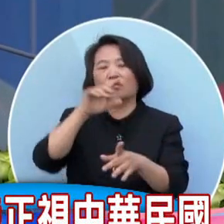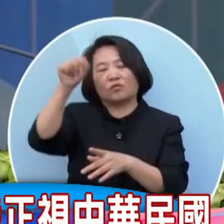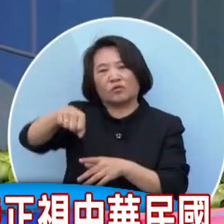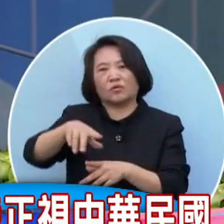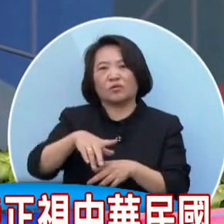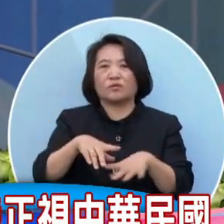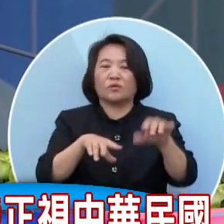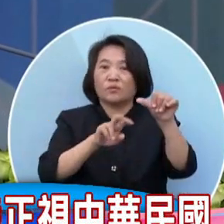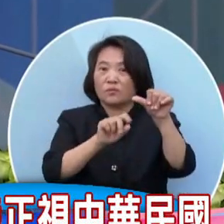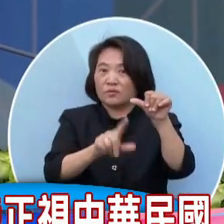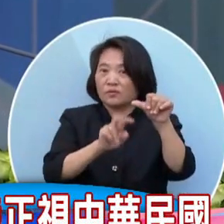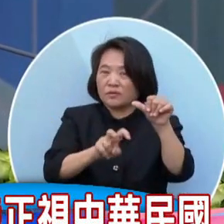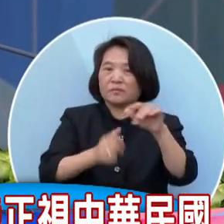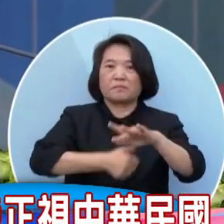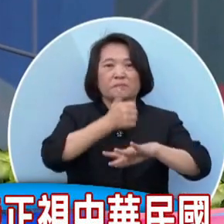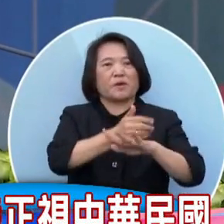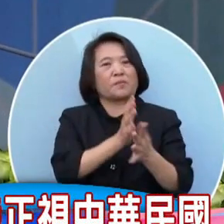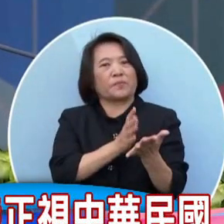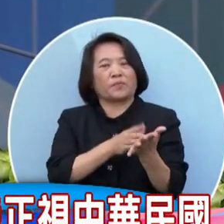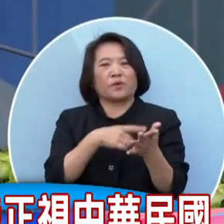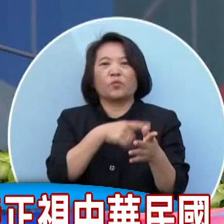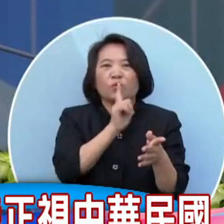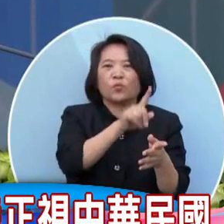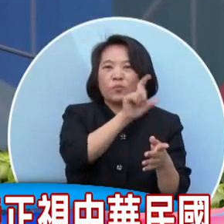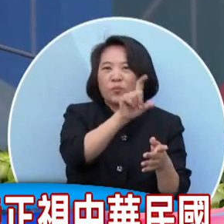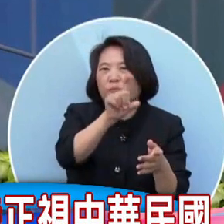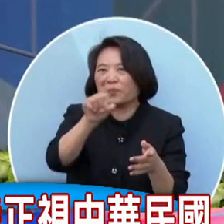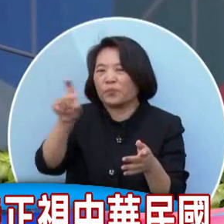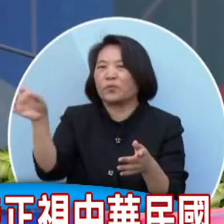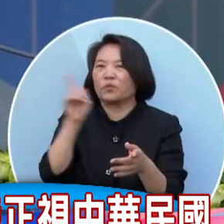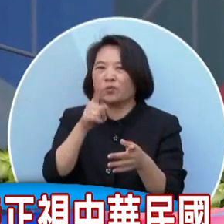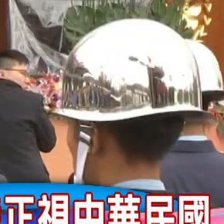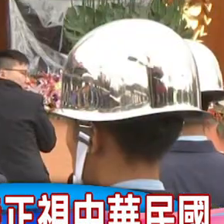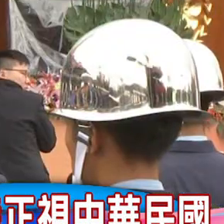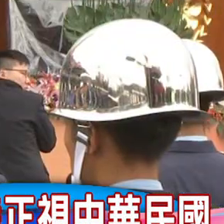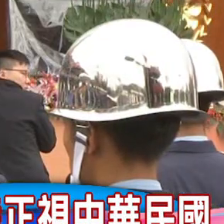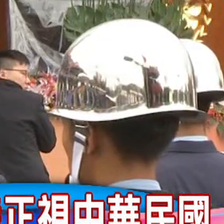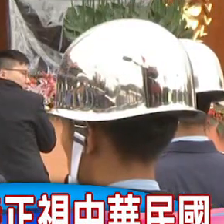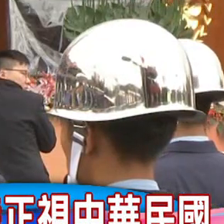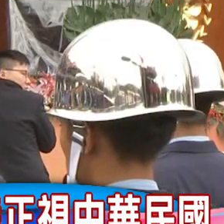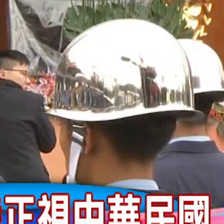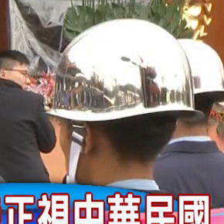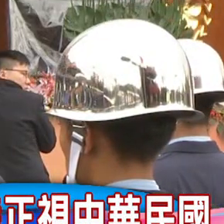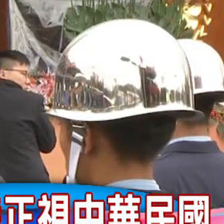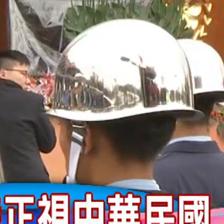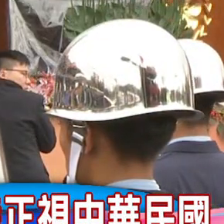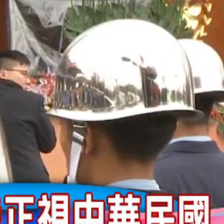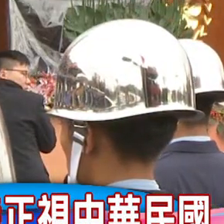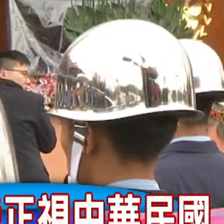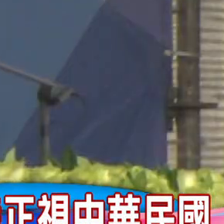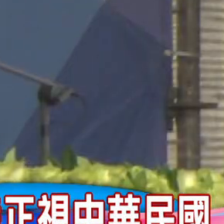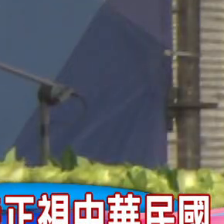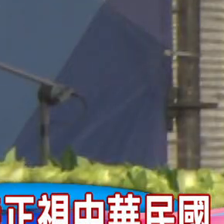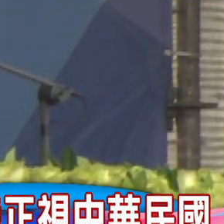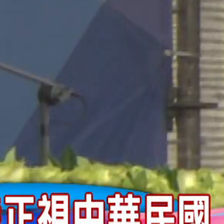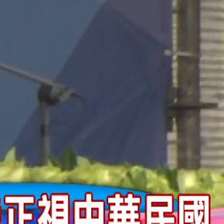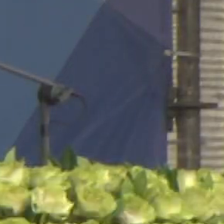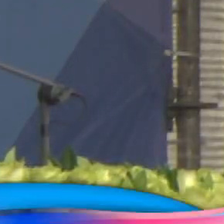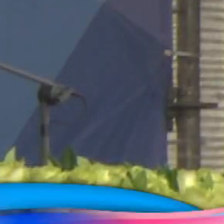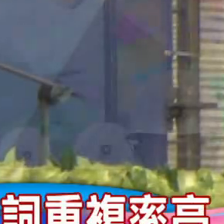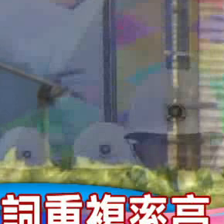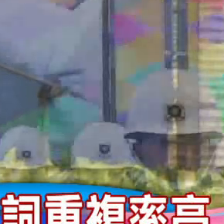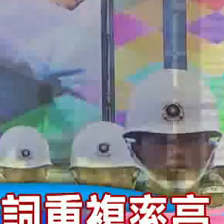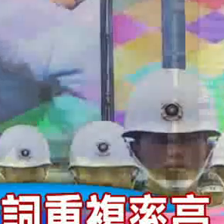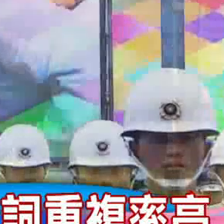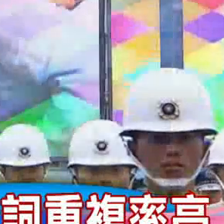演说中，我的每一句话都未曾改变。 重申自己对选民承诺不变，蔡英文的两岸